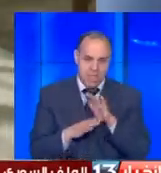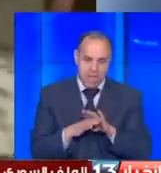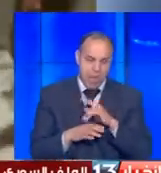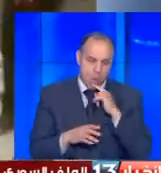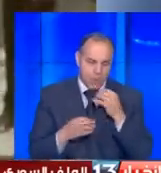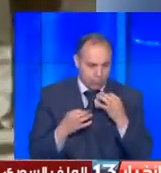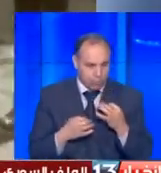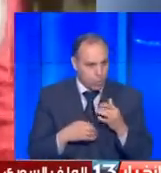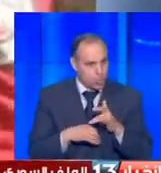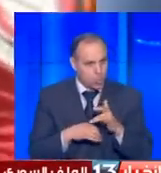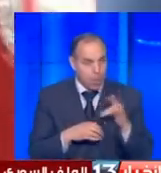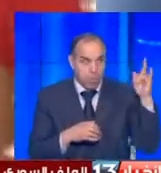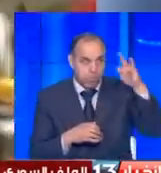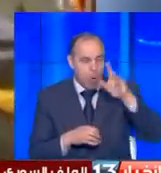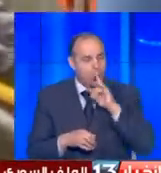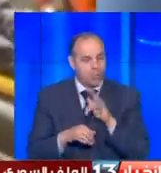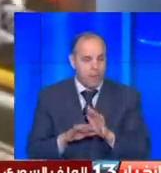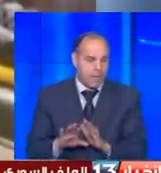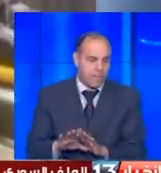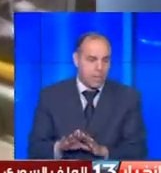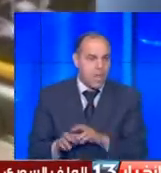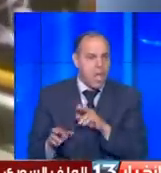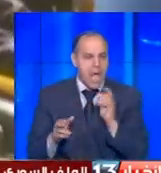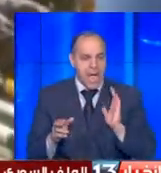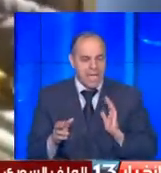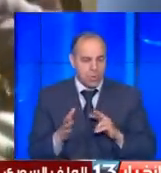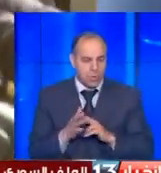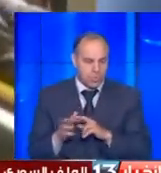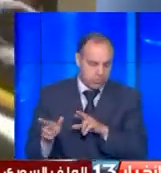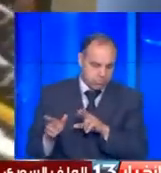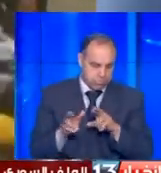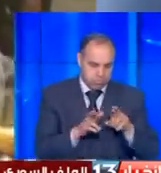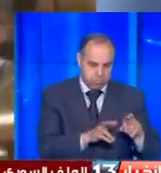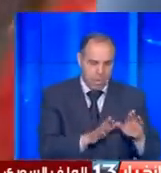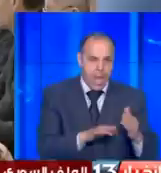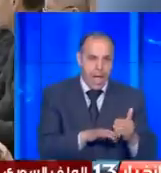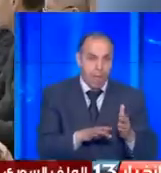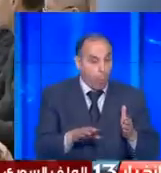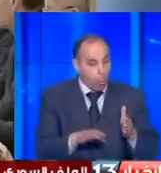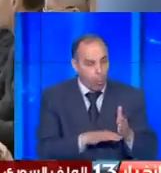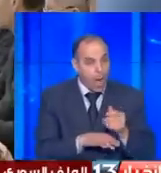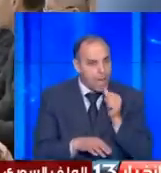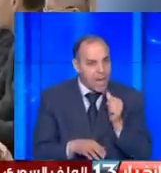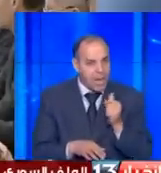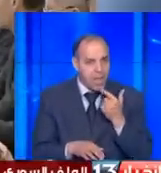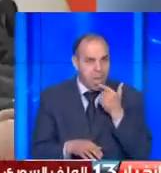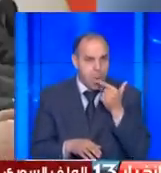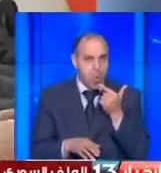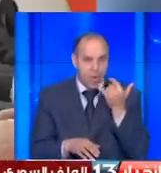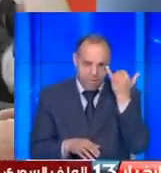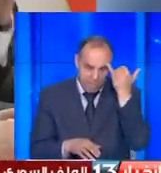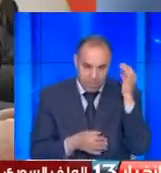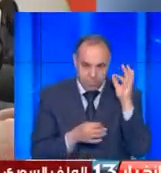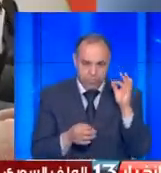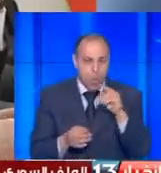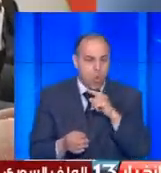روسية بعدم استخدام الطيران الحربي وعودة الجيش السوري إلى مواقعه قبل عملية دوما. كما يتضمن المقترح